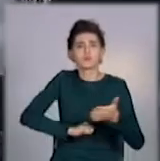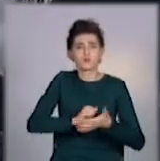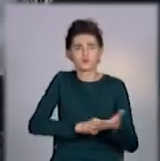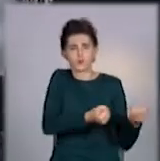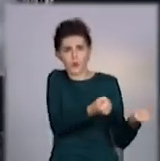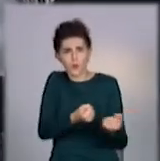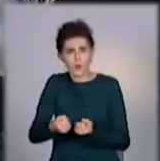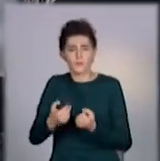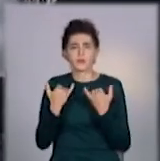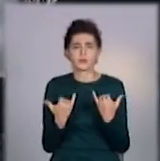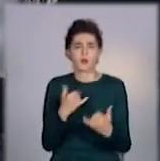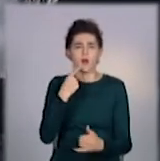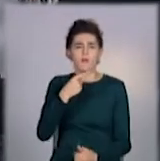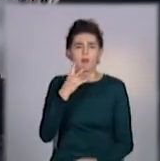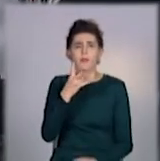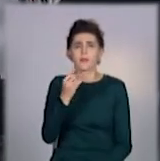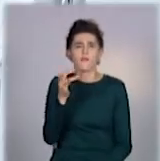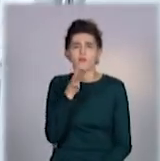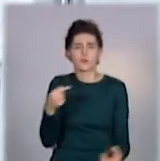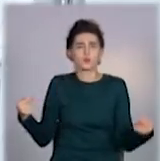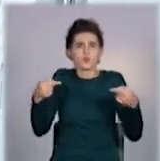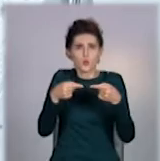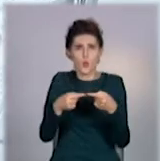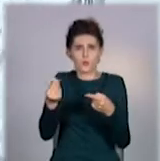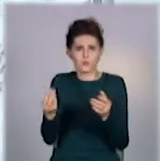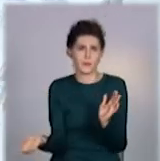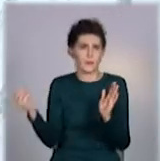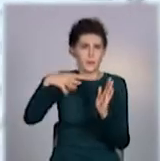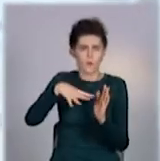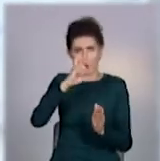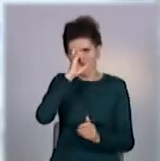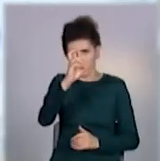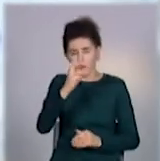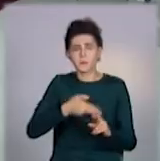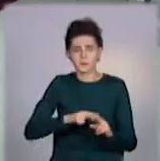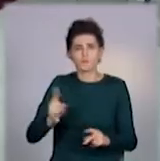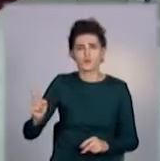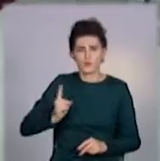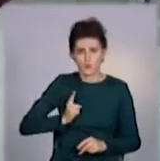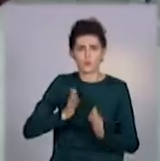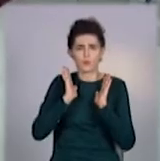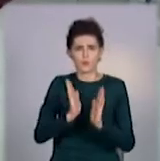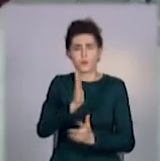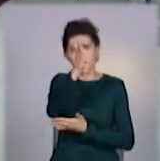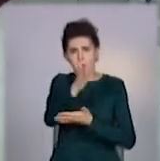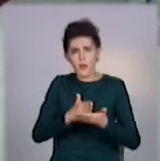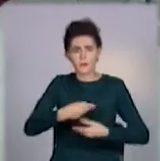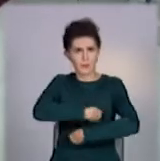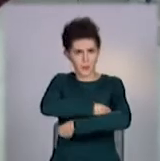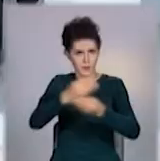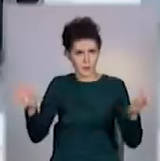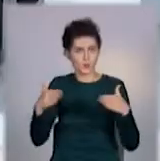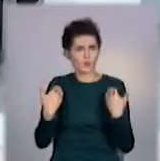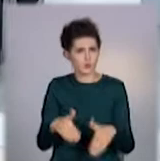скарбниці вчасно не надійшли кошти, розповів директор профільного департаменту. Однак частині отримувачів гроші вже